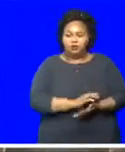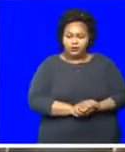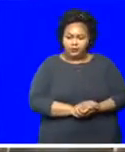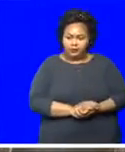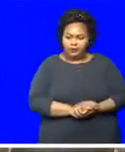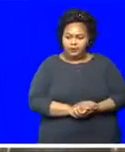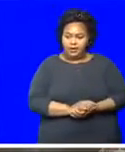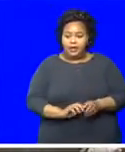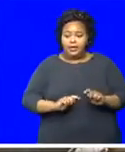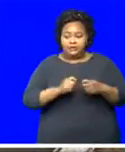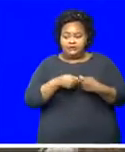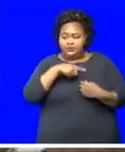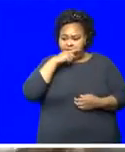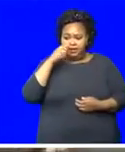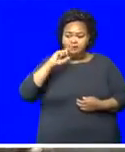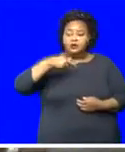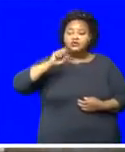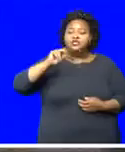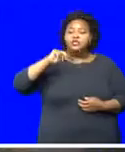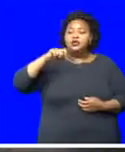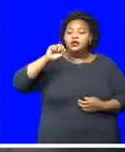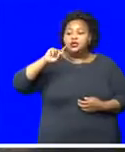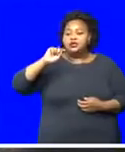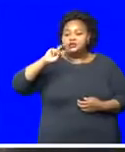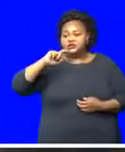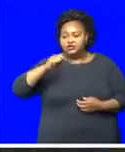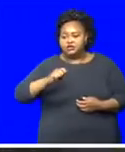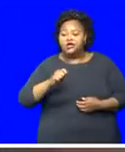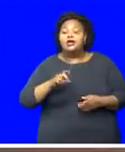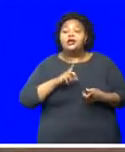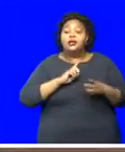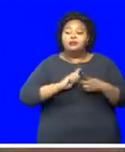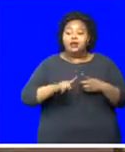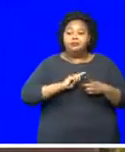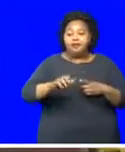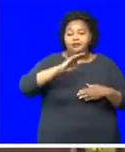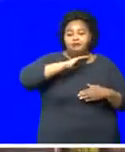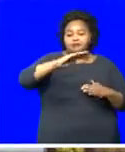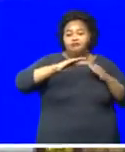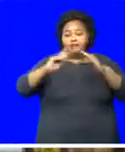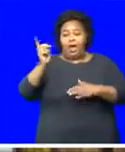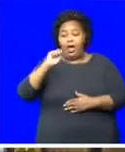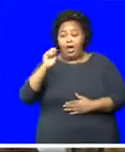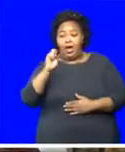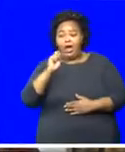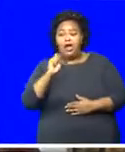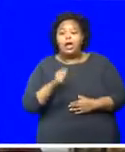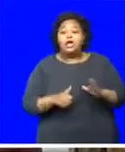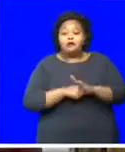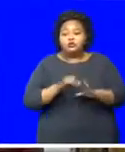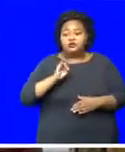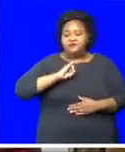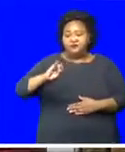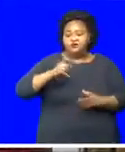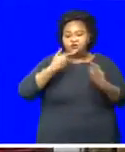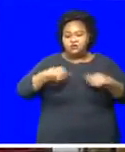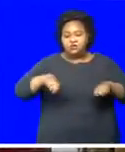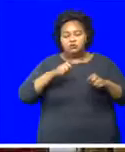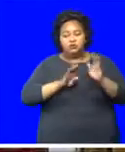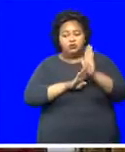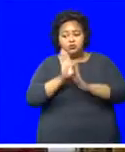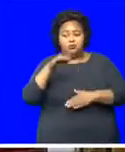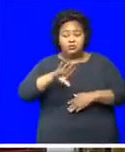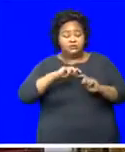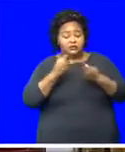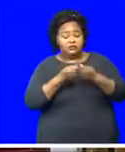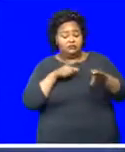Leqembu le Next Generation Academy lemidlalo ye Taekwondo lakuleli lingilamanye lelihambisa embili kuthuthukisa umdlalo ye Taekwondo kuleli. Leli qembu kulembela